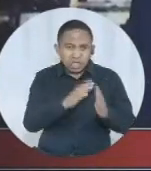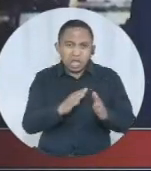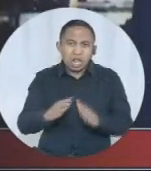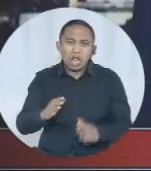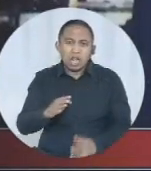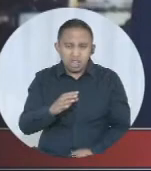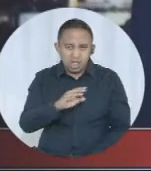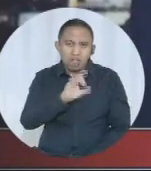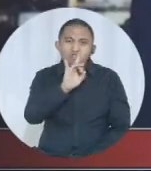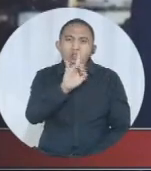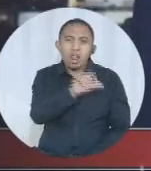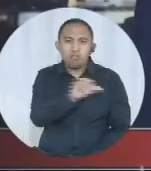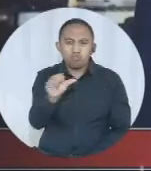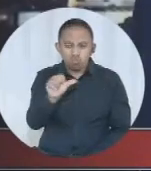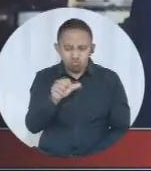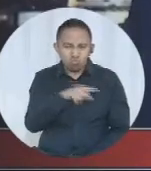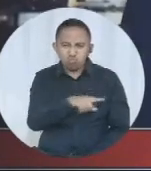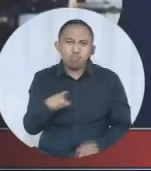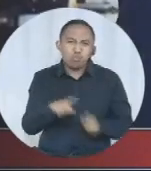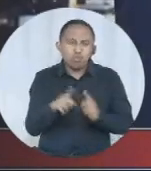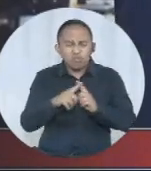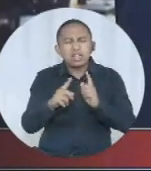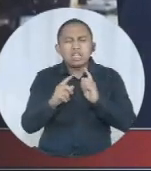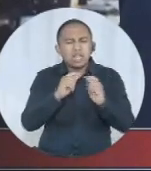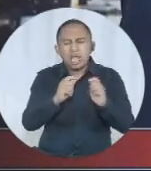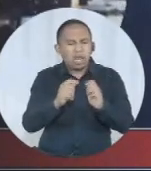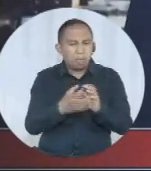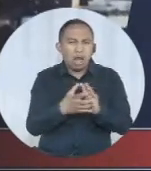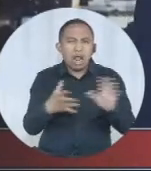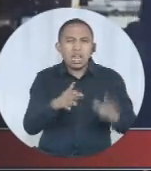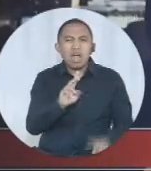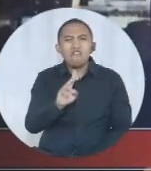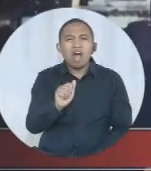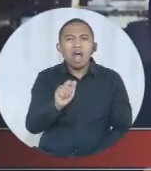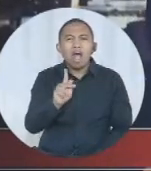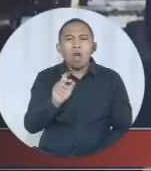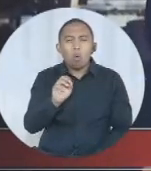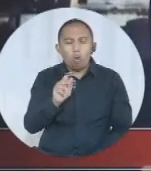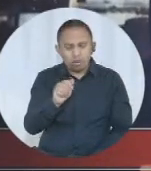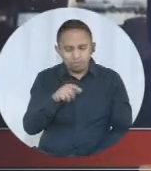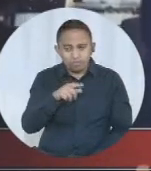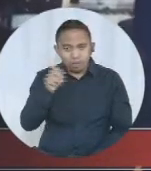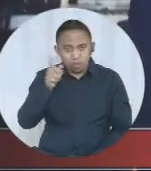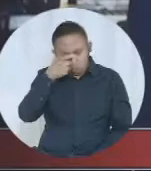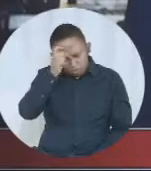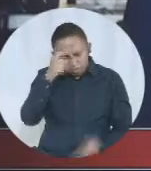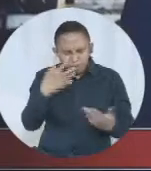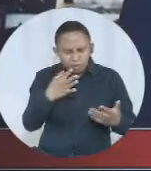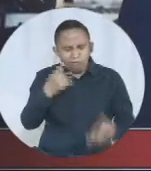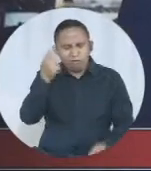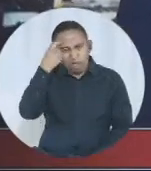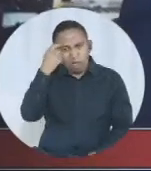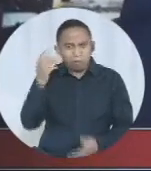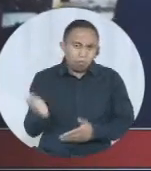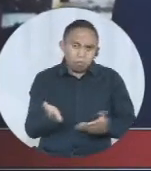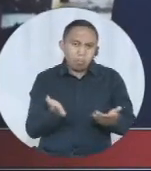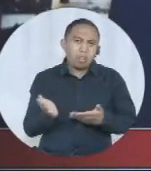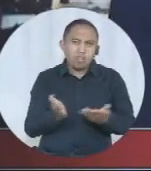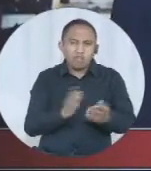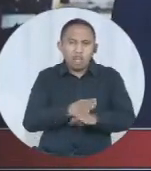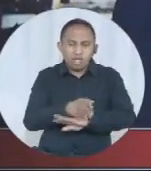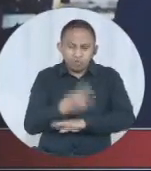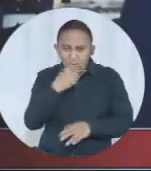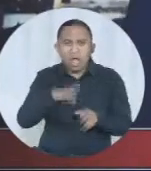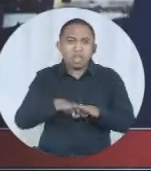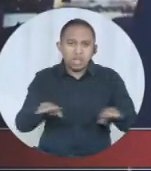UNESCO ho isan'ny harem-bakoka iraisam-pirenena. Manana traika efa maro amin'ny fandraisana vahiny sy fizahantany i Turkia ary